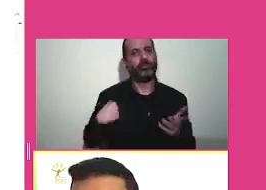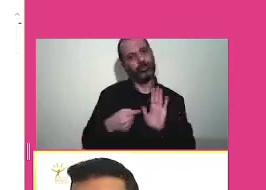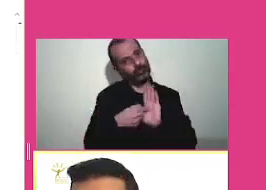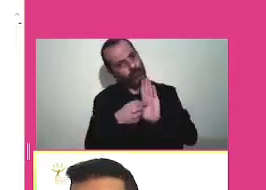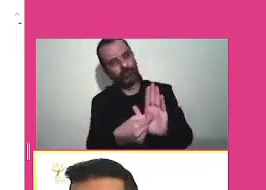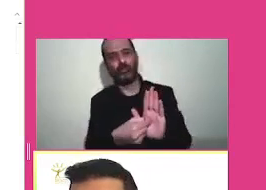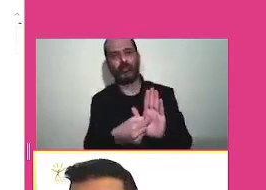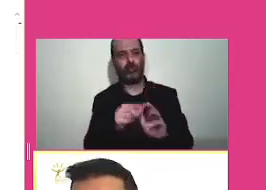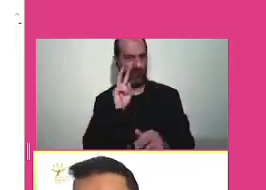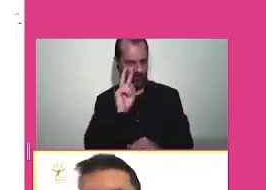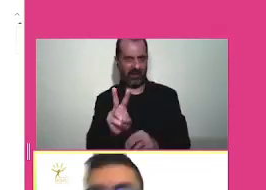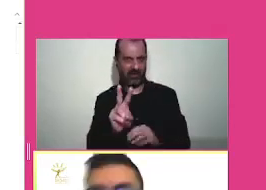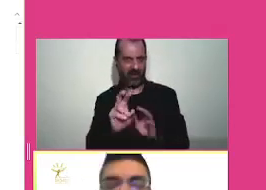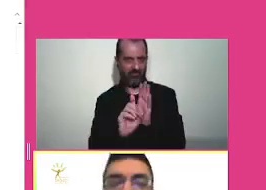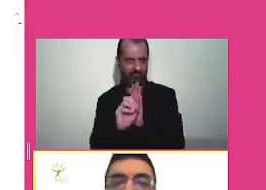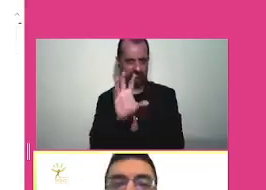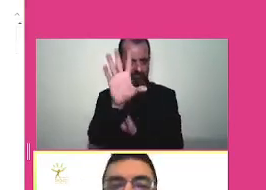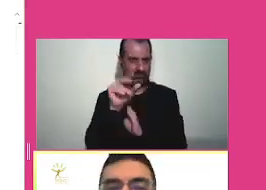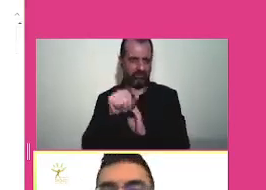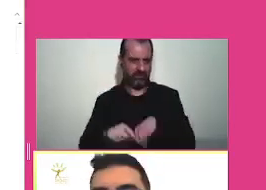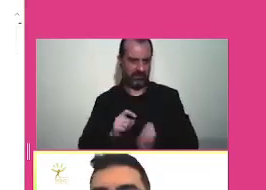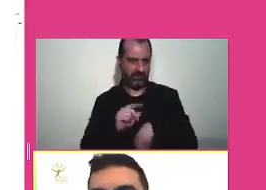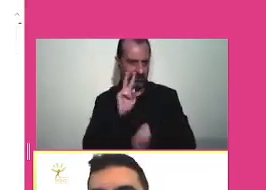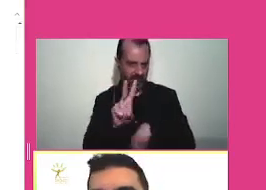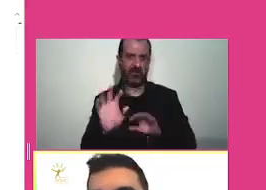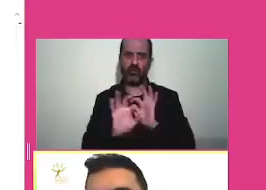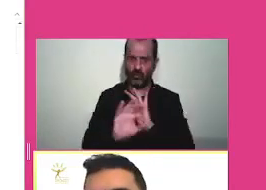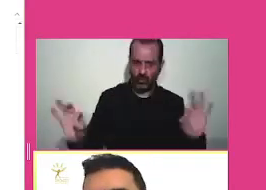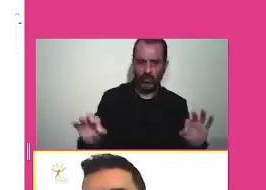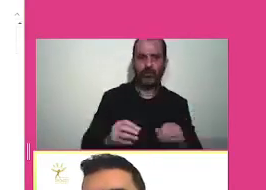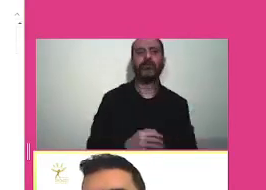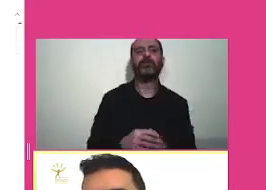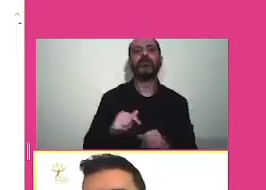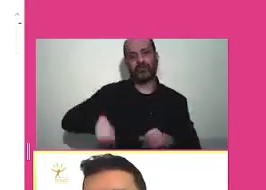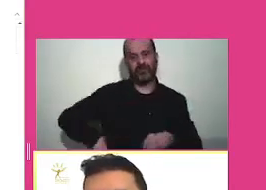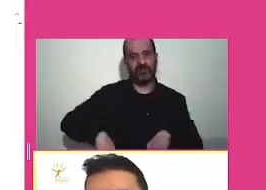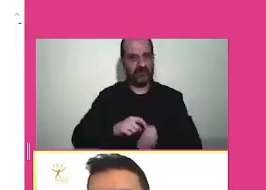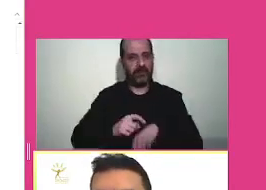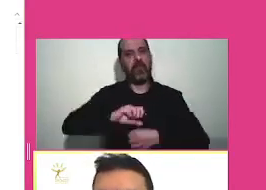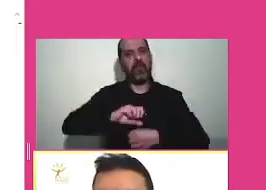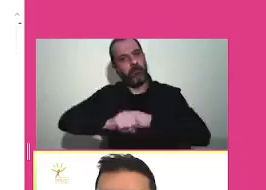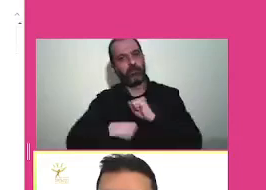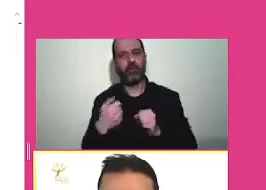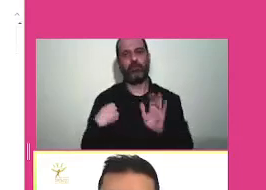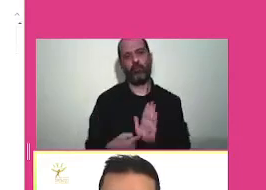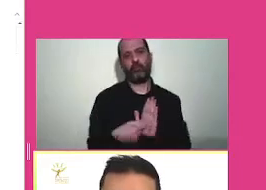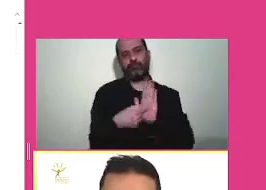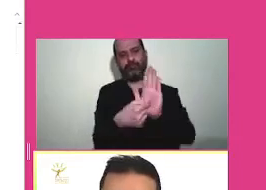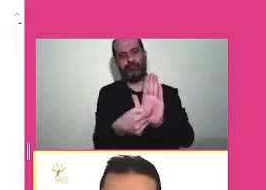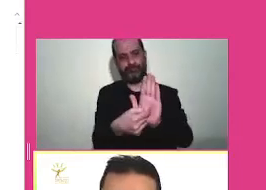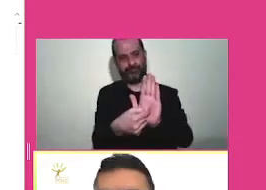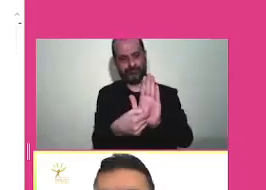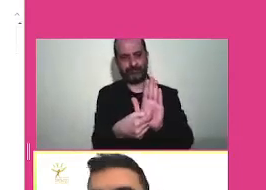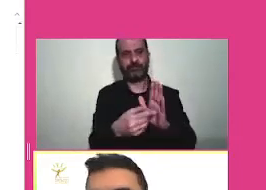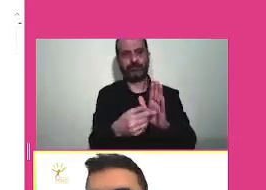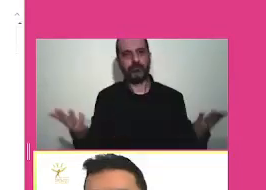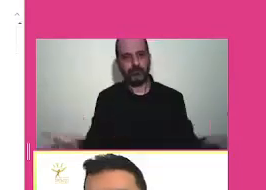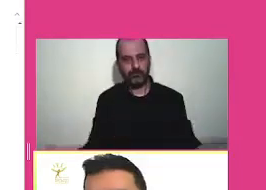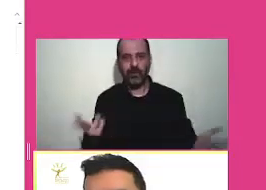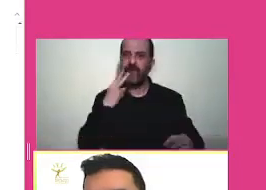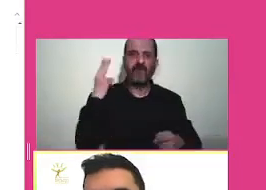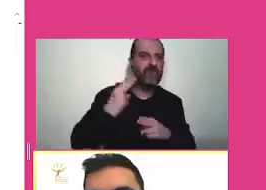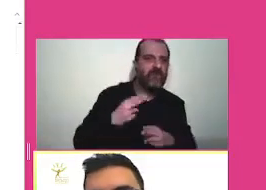Νομίζω φαίνεται η παρουσίαση της. Ωραία. Θα προσπαθήσουμε να αναδείξουμε τη